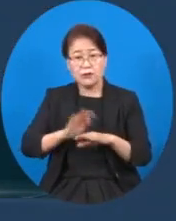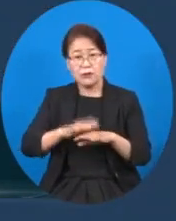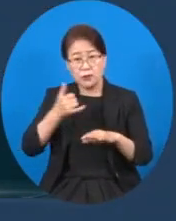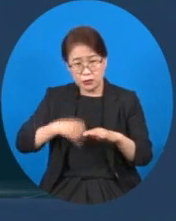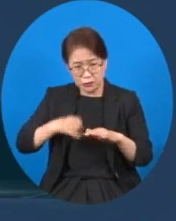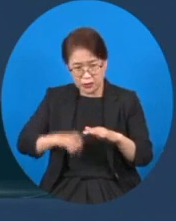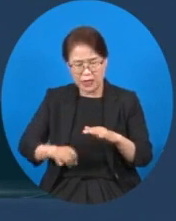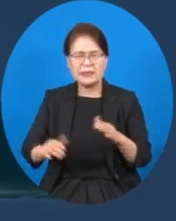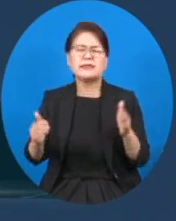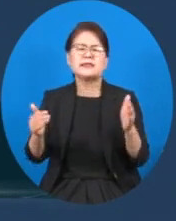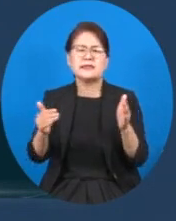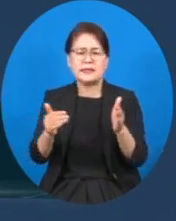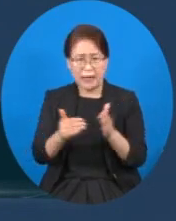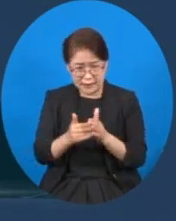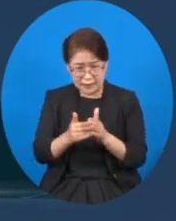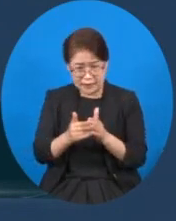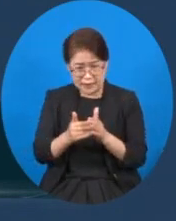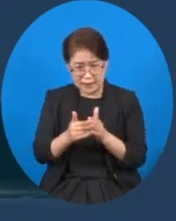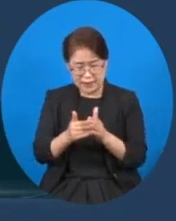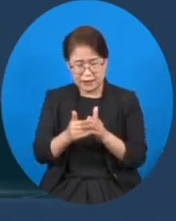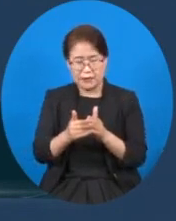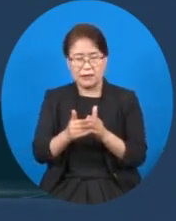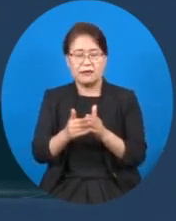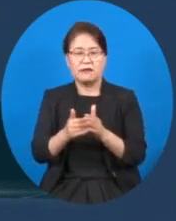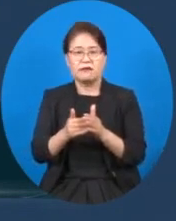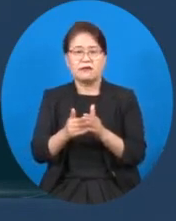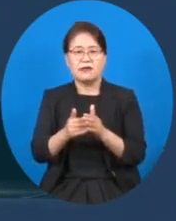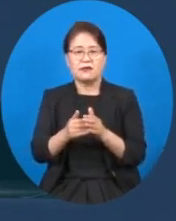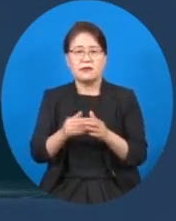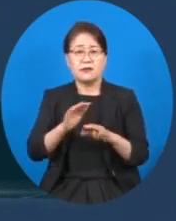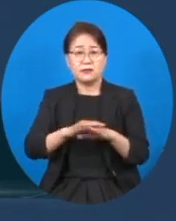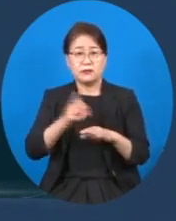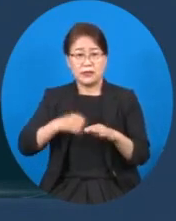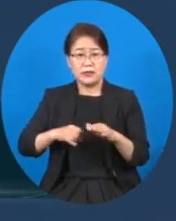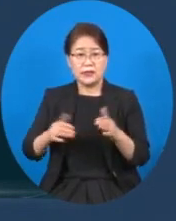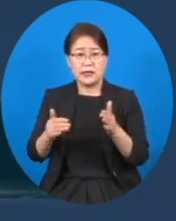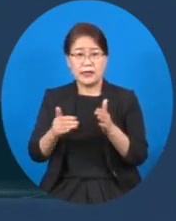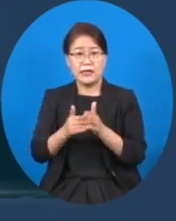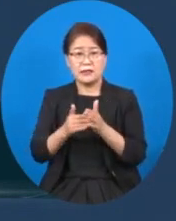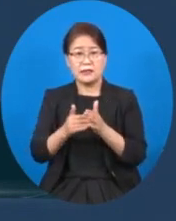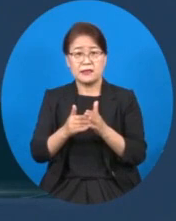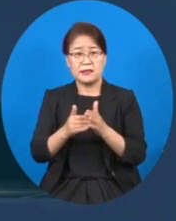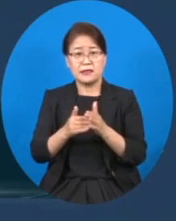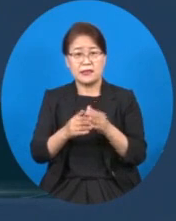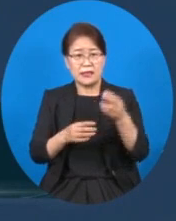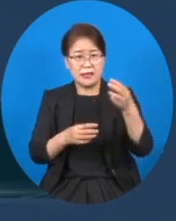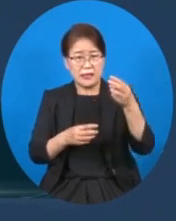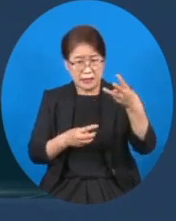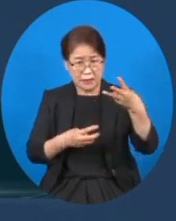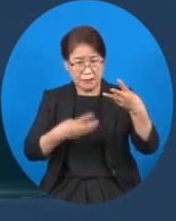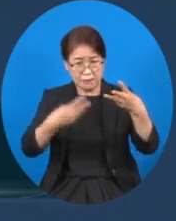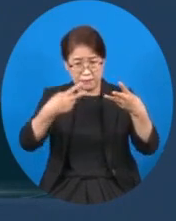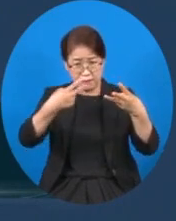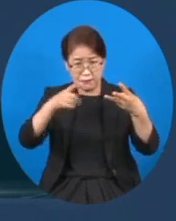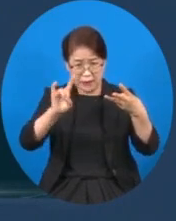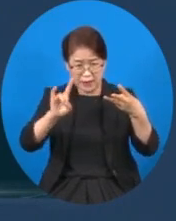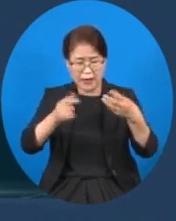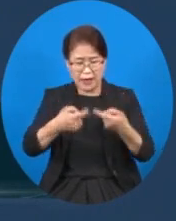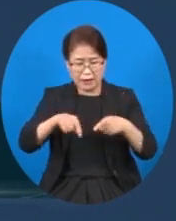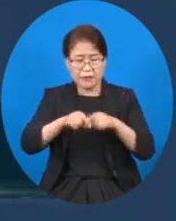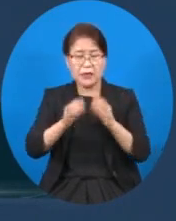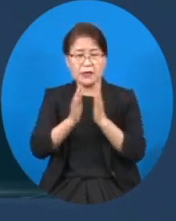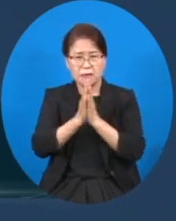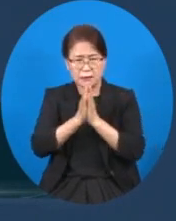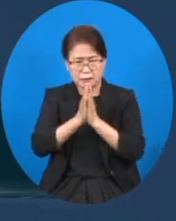그리고 내 아들이 낳은 그 아들, 손주들까지 3대가 함께